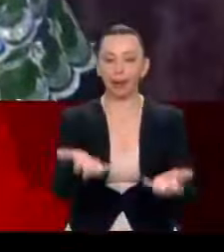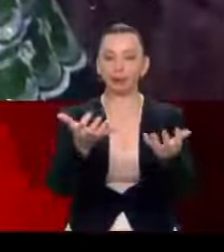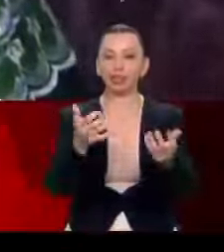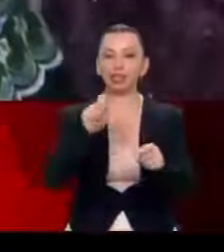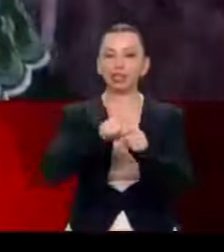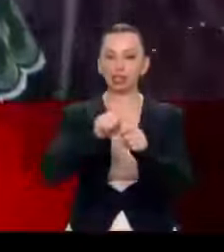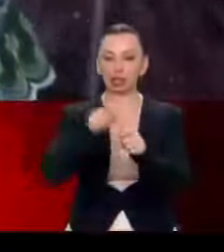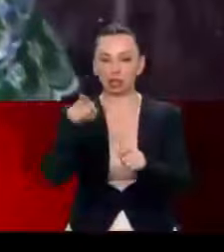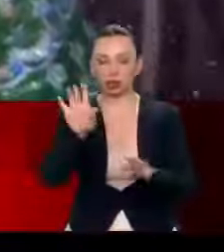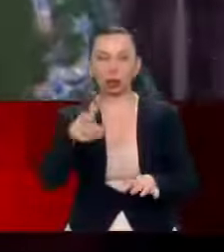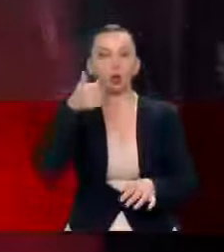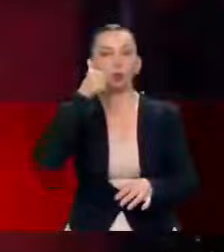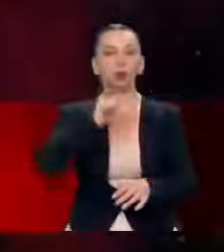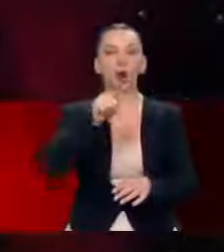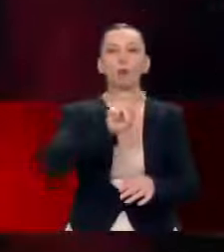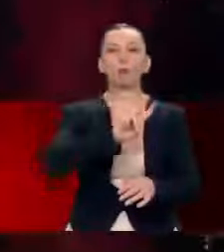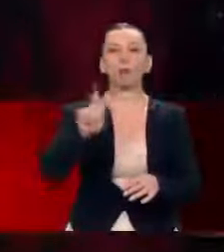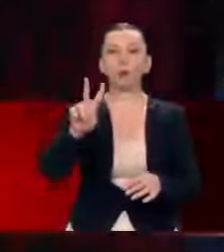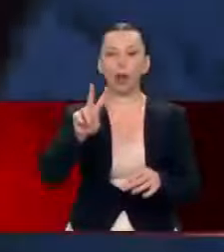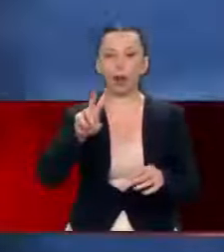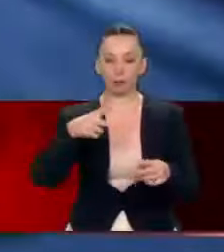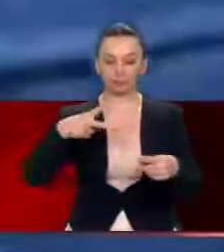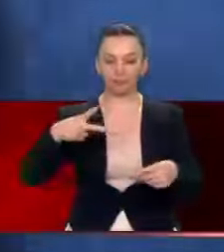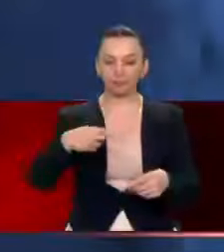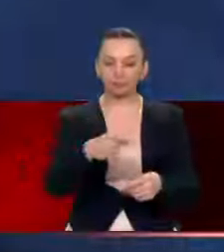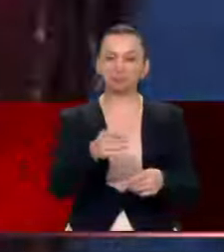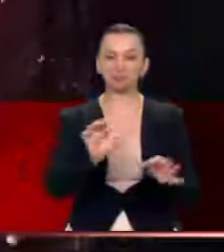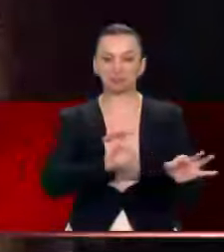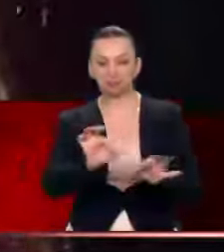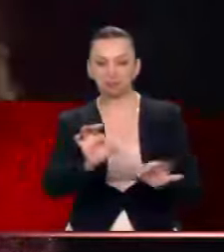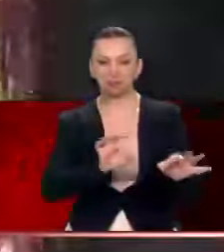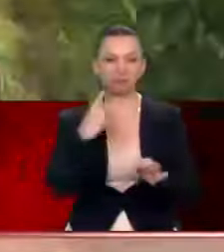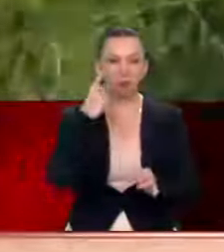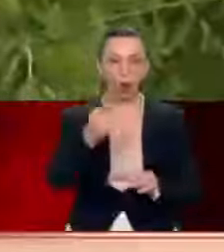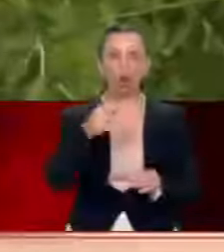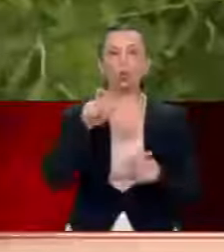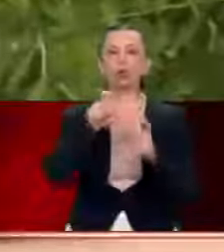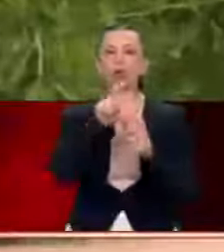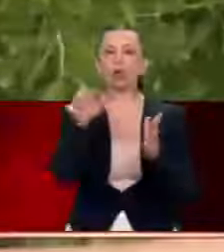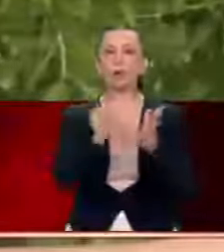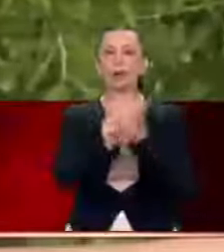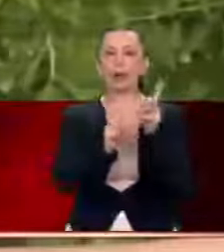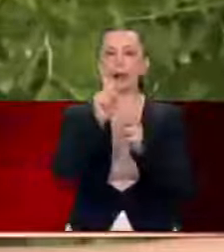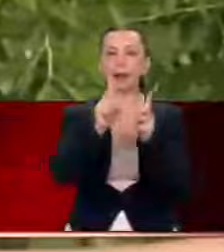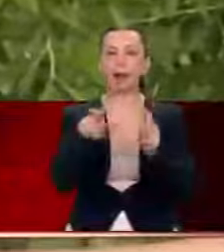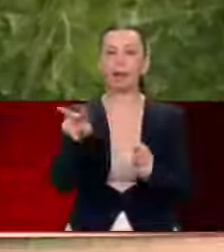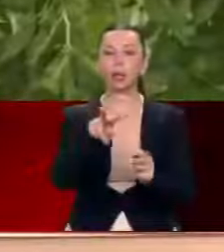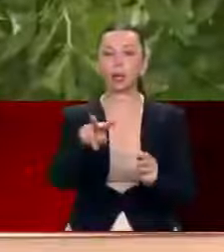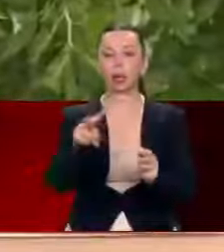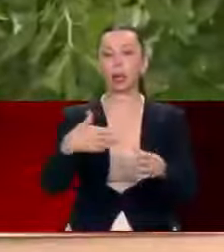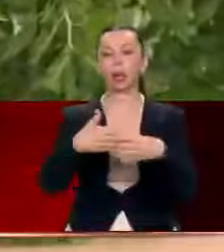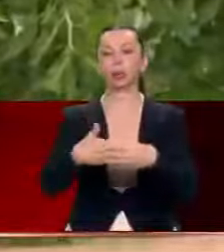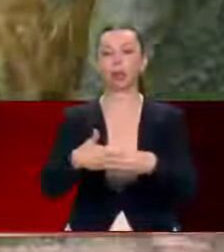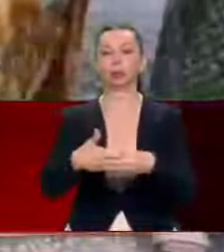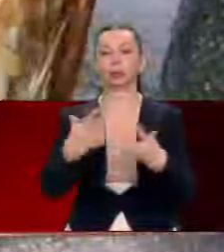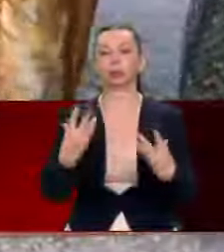moda tasarımcısı Orika Smirnov'un yolu 3 yıl önce sosyal medyada kesişti. İnsanlar birbirlerini beğendiklerinde yerli